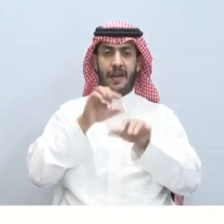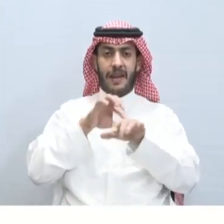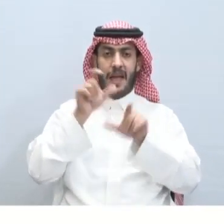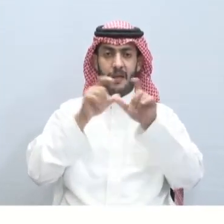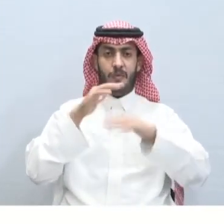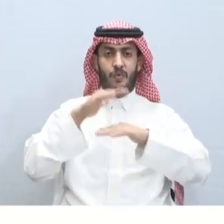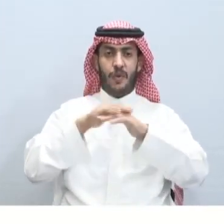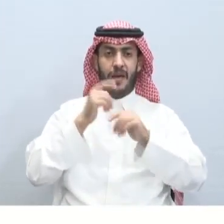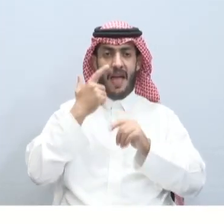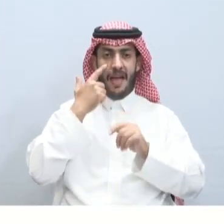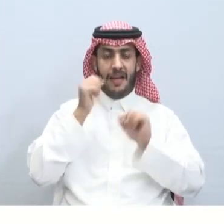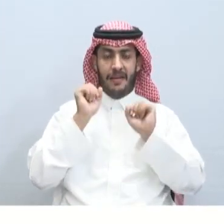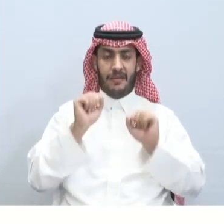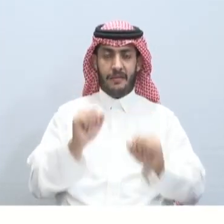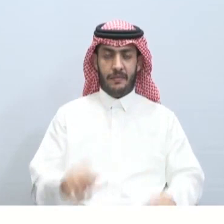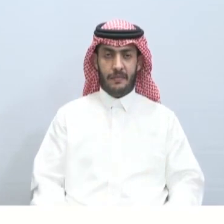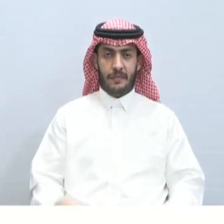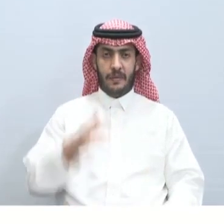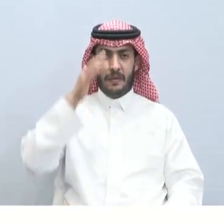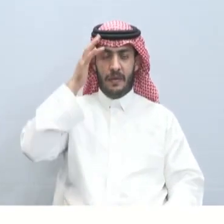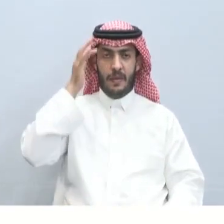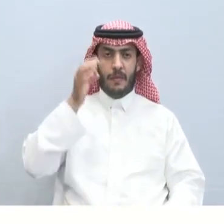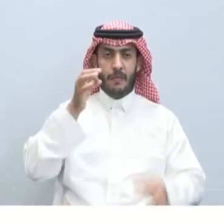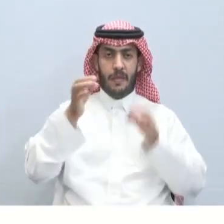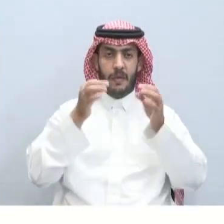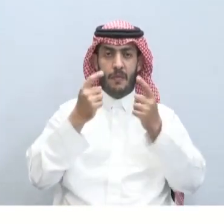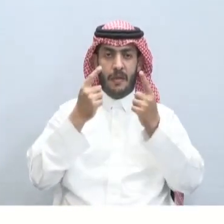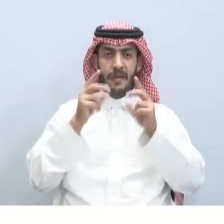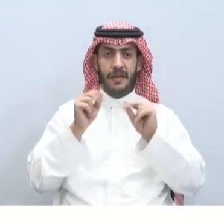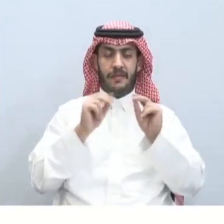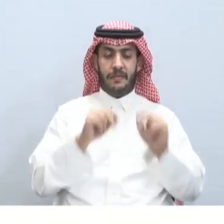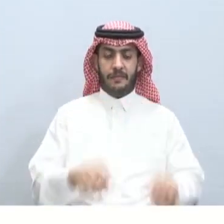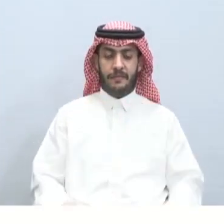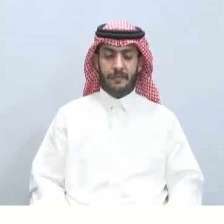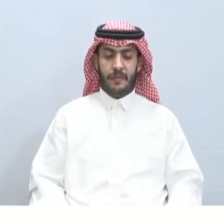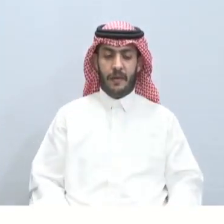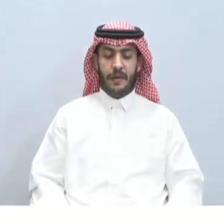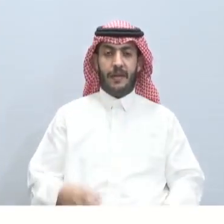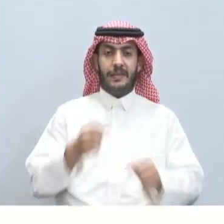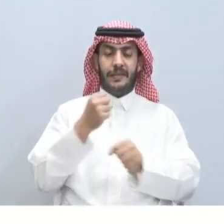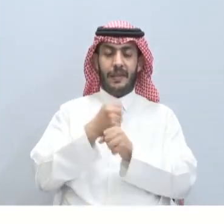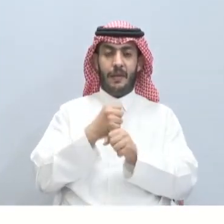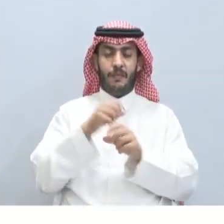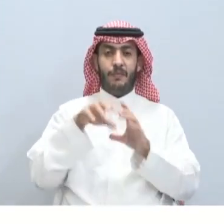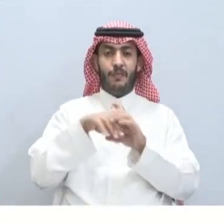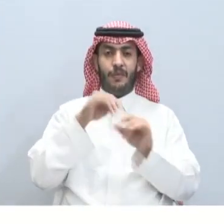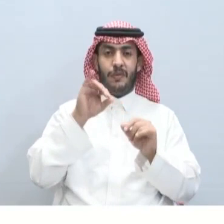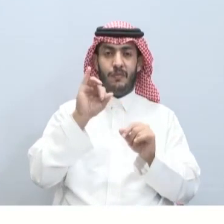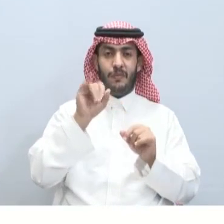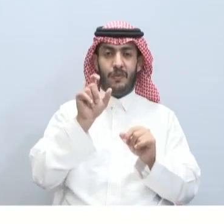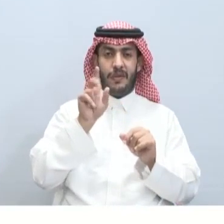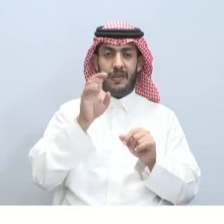واسلوب معيشتهم حتى لو كانوا في منطقه واحده استخدام المنتج ايضا قد يكون